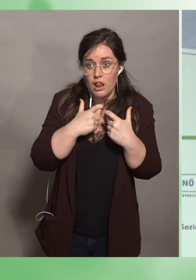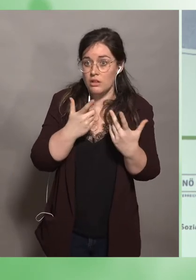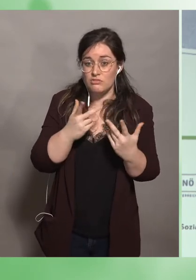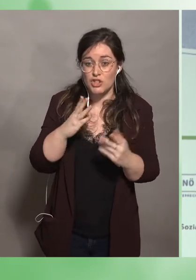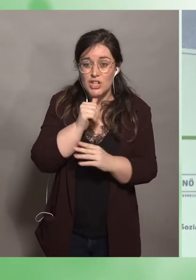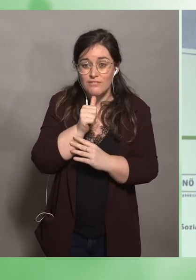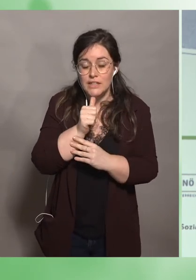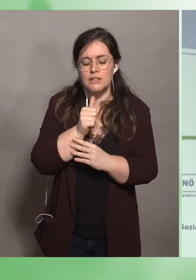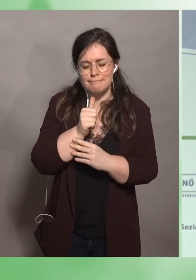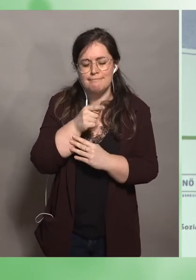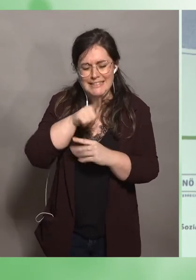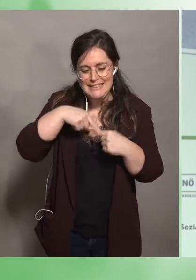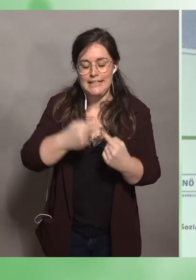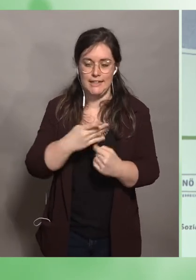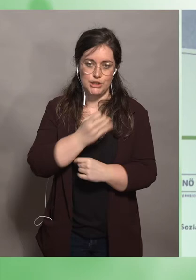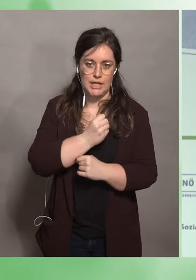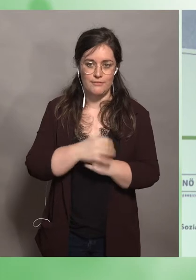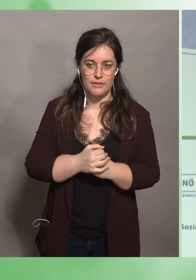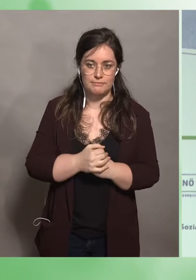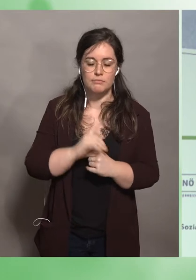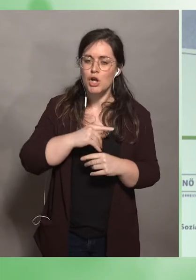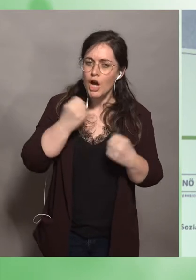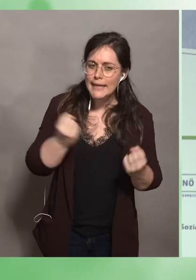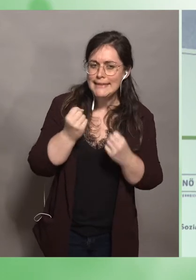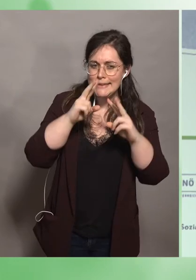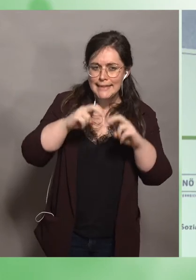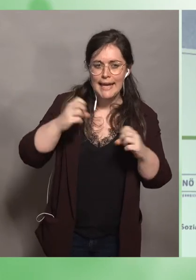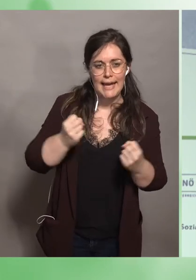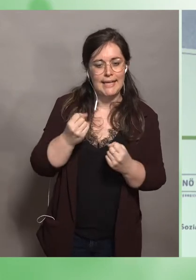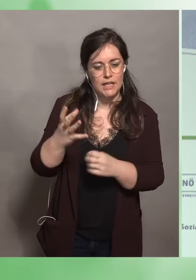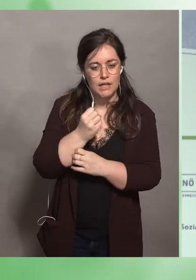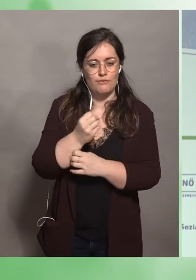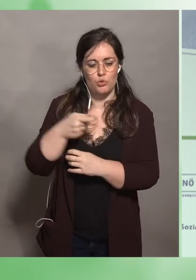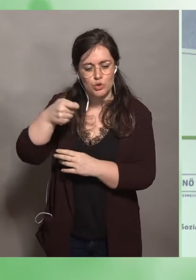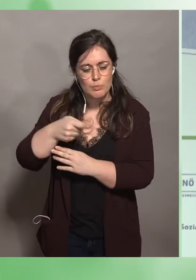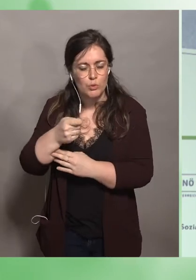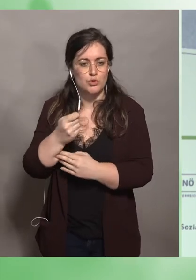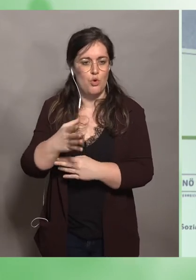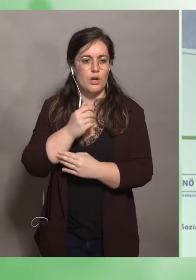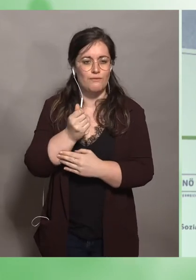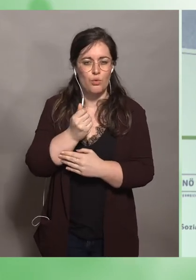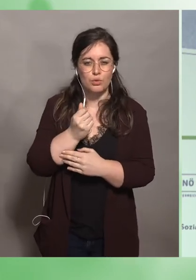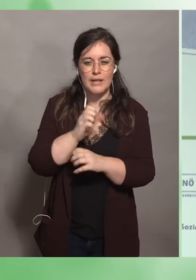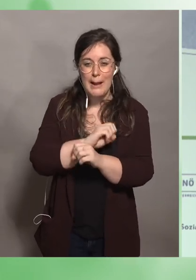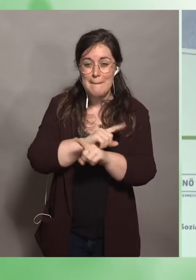schafft, dass man es da wirklich auch hinbekommt. Ich habe dann Trainer gefunden, ich habe Sponsoren gefunden, ich habe eine Medienarbeit aufgebaut, die mir geholfen hat, dass ich meinen